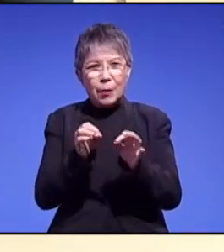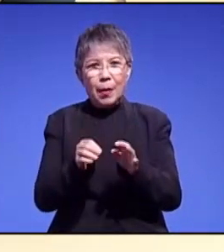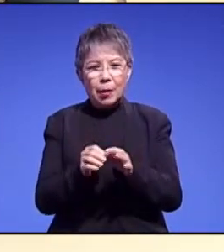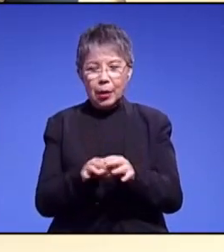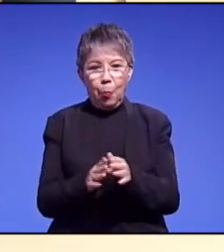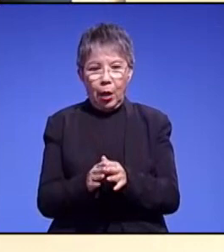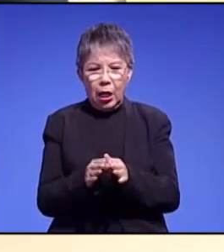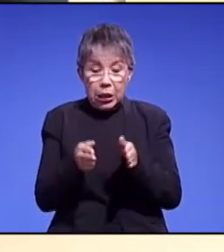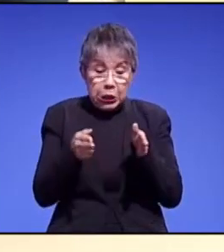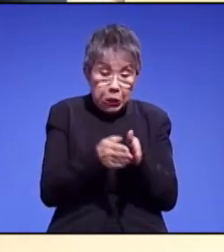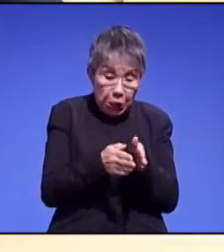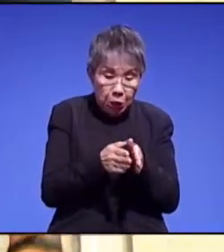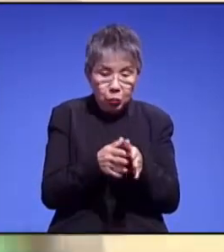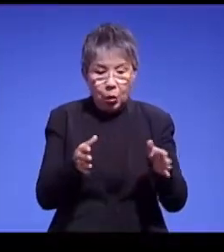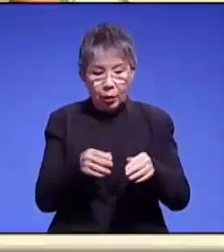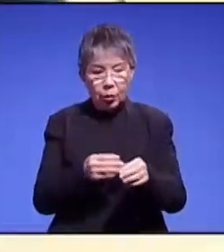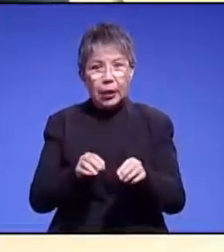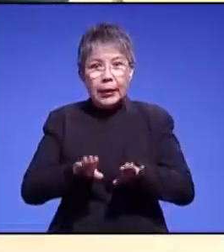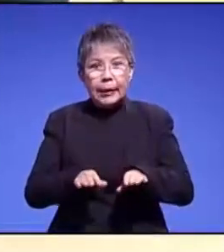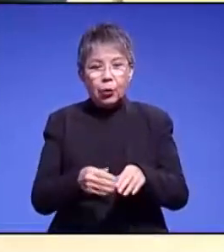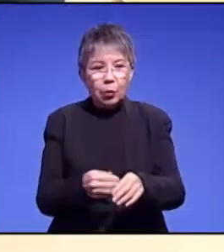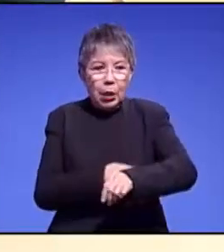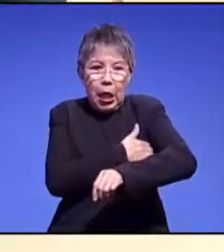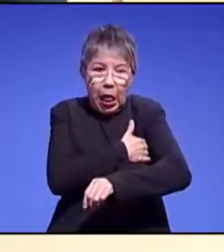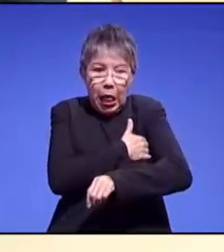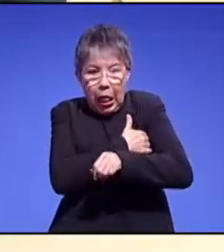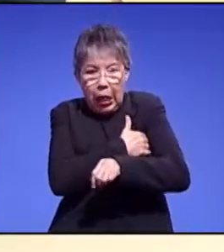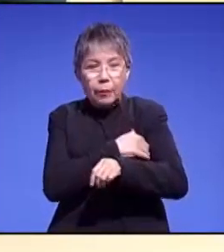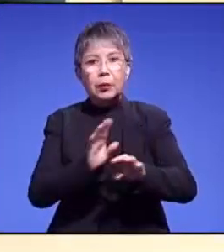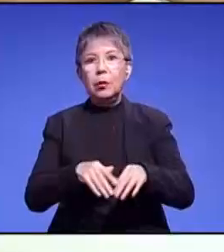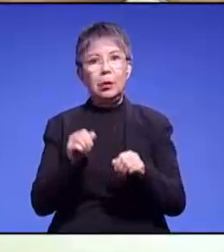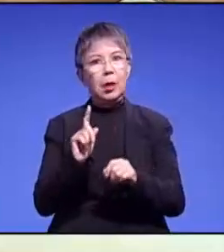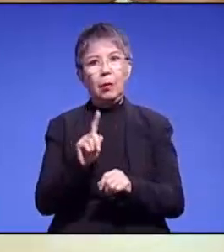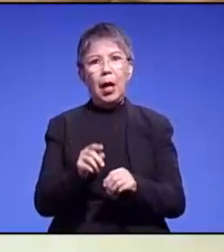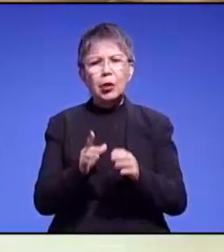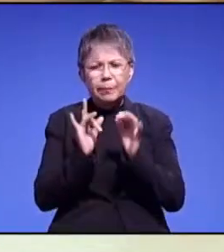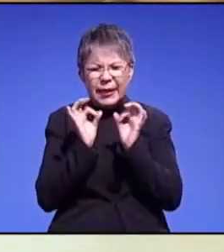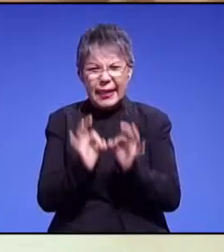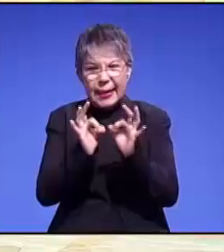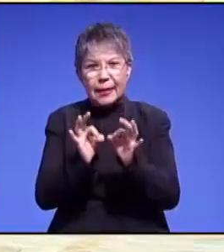kekecilan di satu tempat. Misalkan di sini kekecilan, seret, kan sempit, nggak enak, dipakainya nggak nyaman.